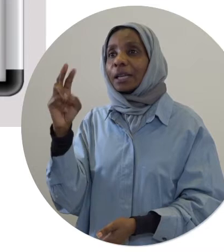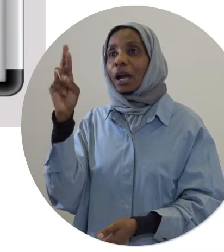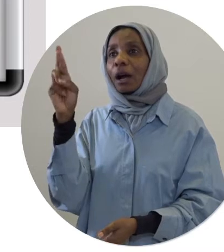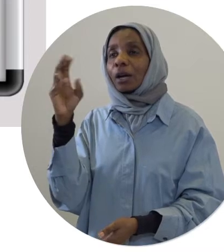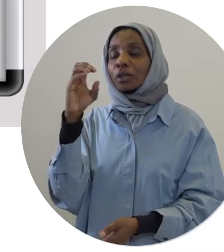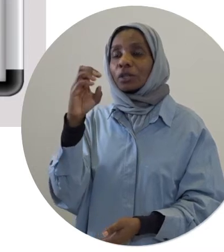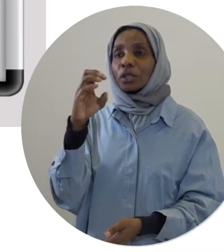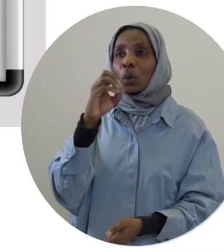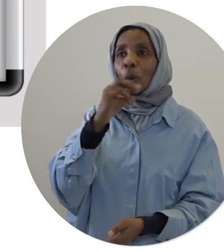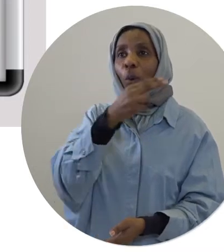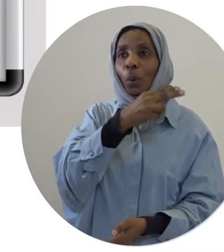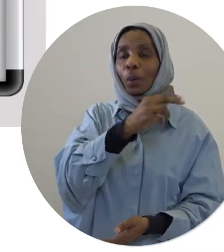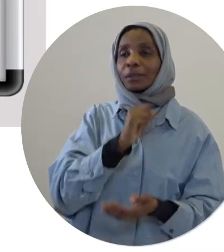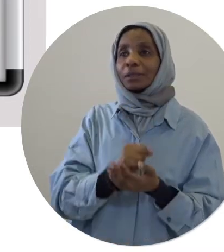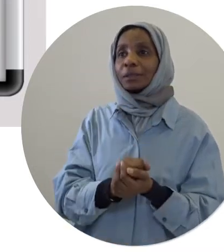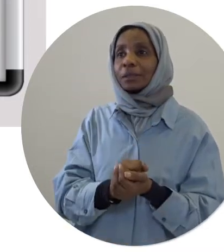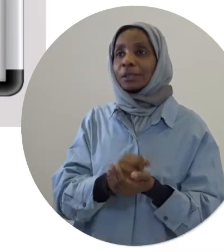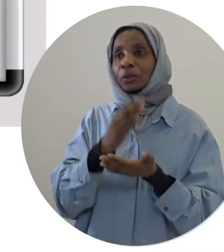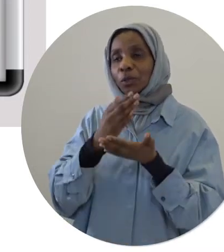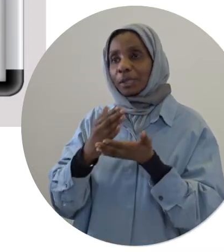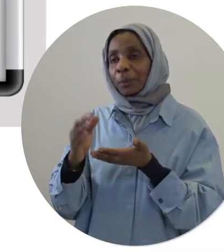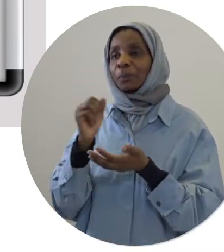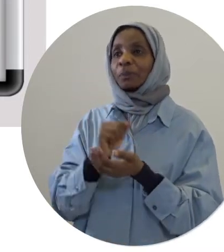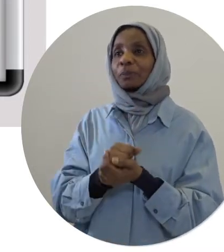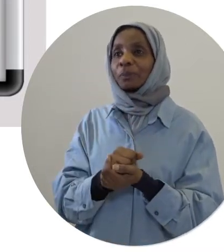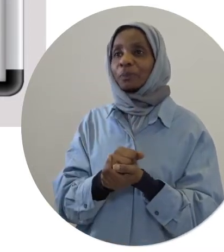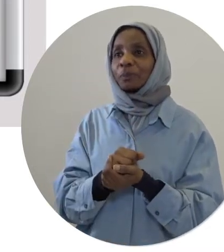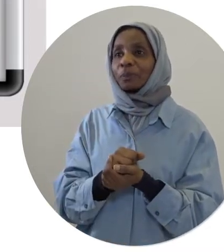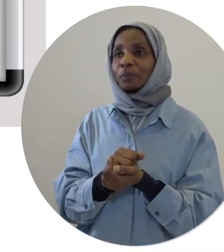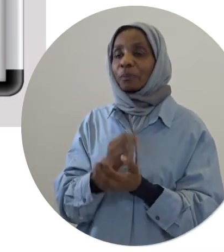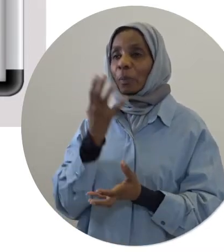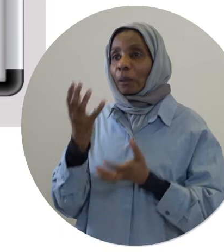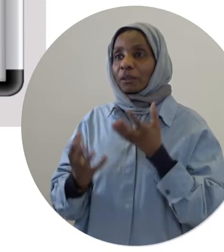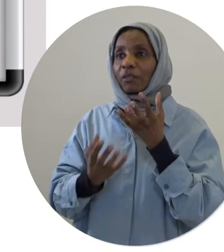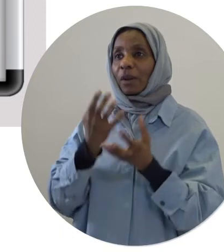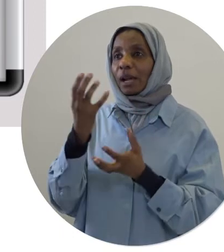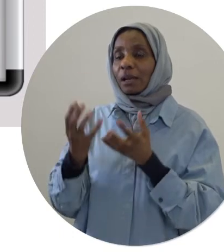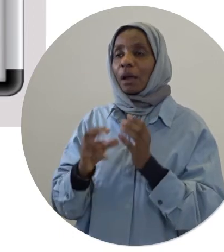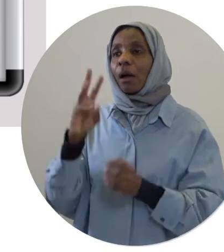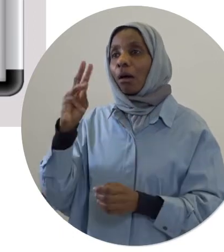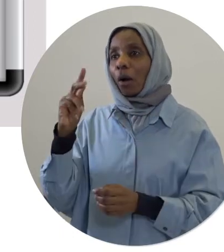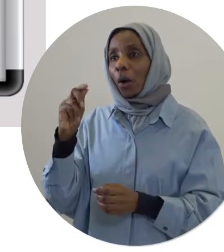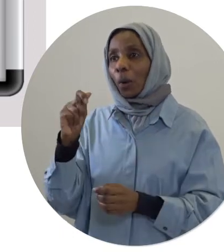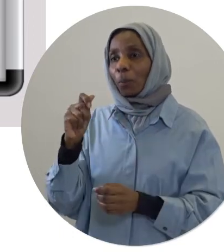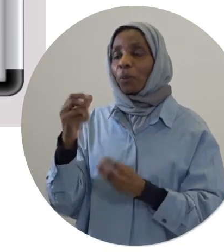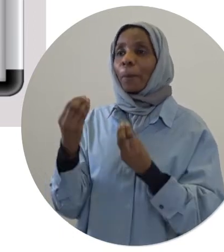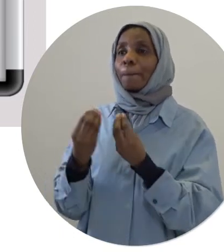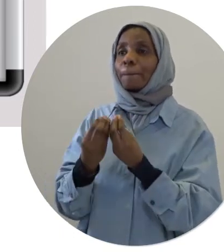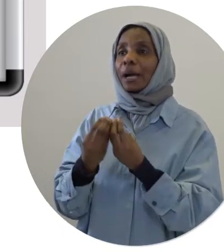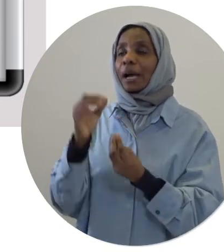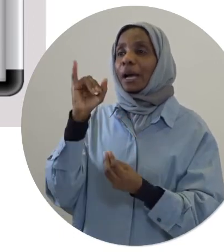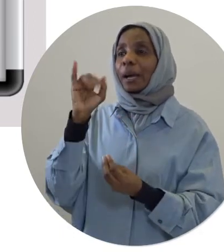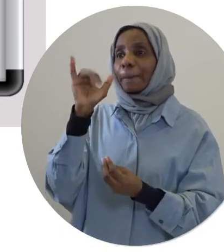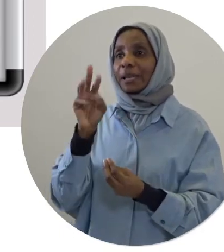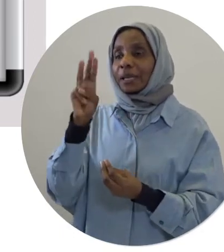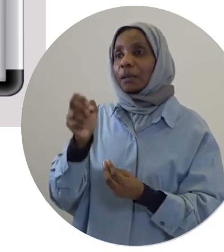إستر أسيتات الإيثيل أو إيثانوات الإيثيل. التفاعل الذي يليه حمض الفورميك مع